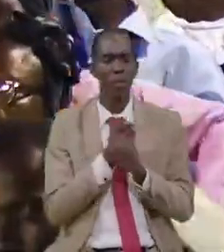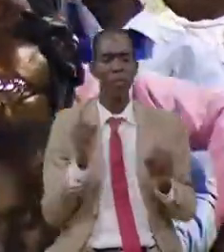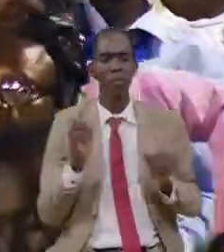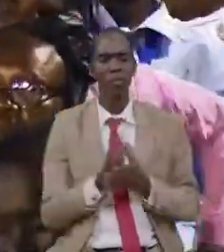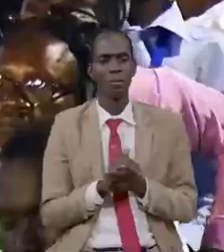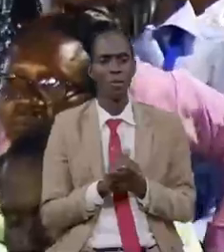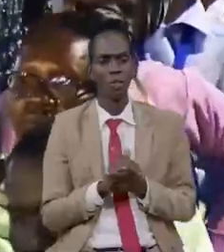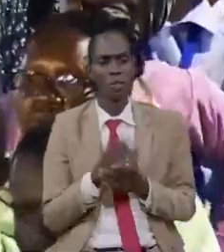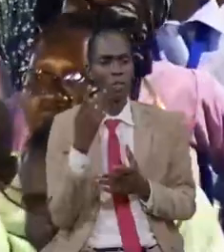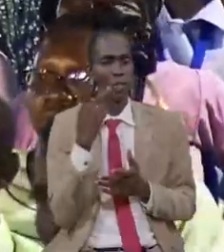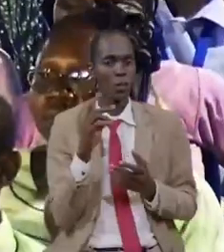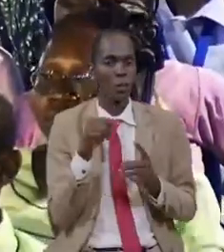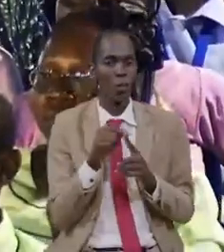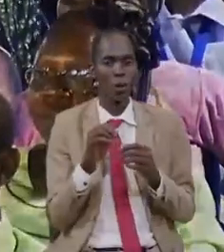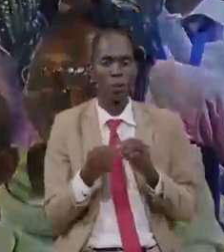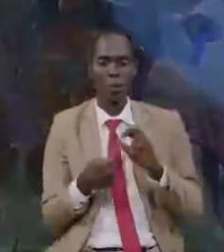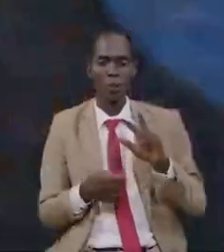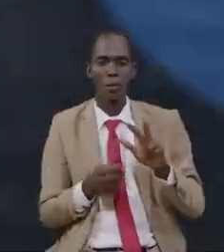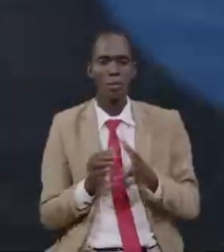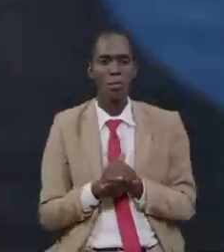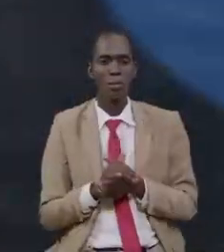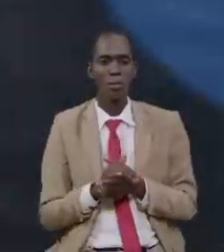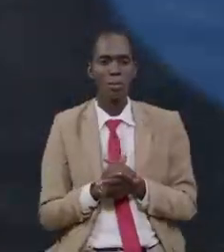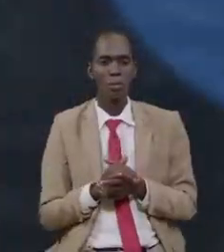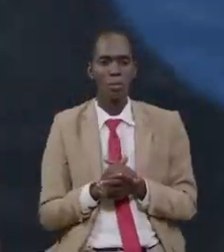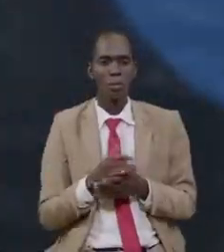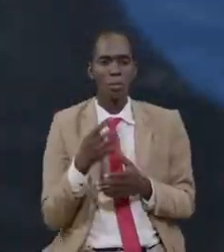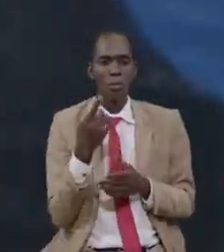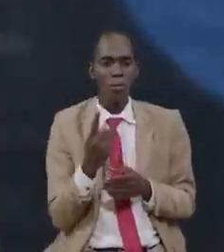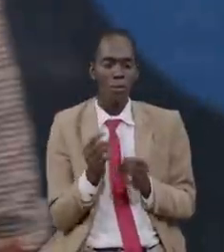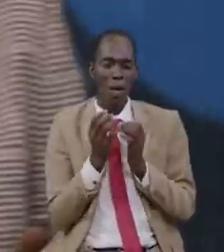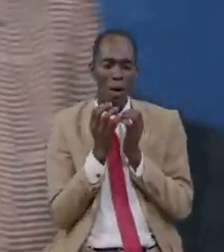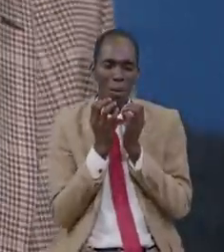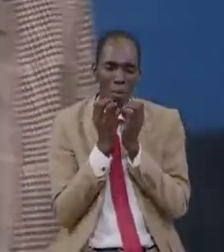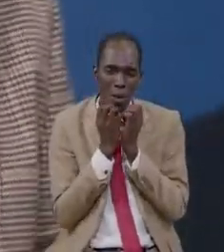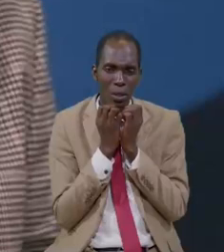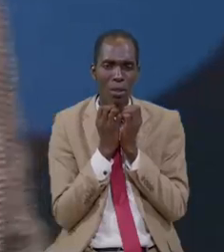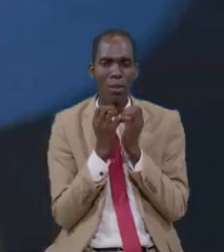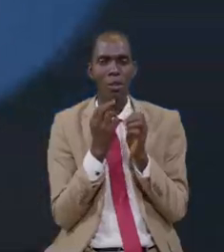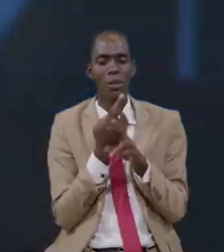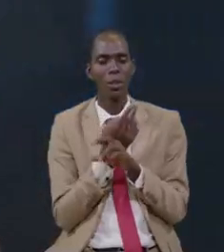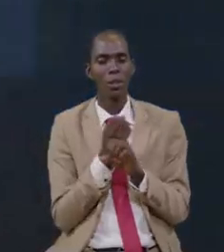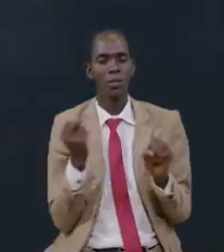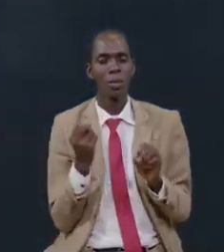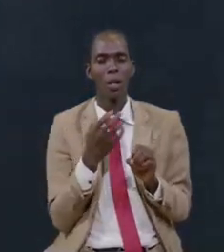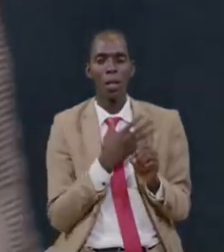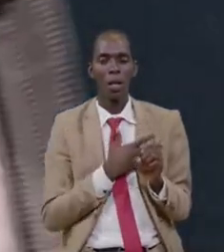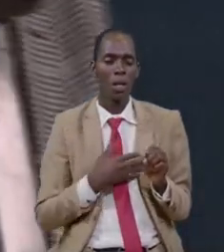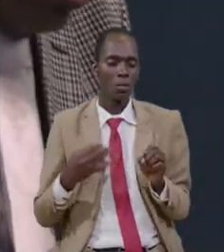Troisième point maintenant. Troisième point. La précieuse rédemption et la rançon